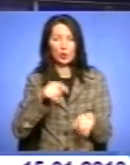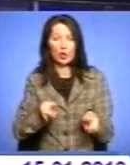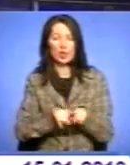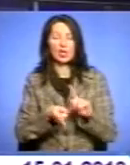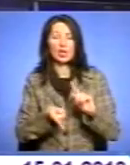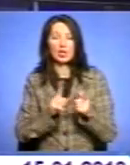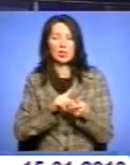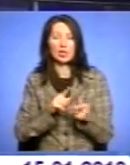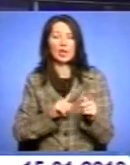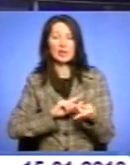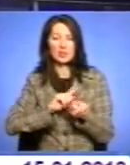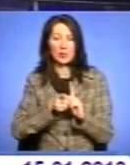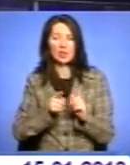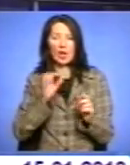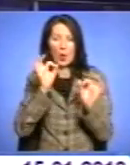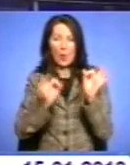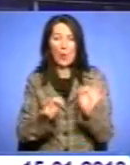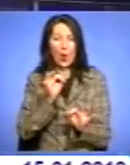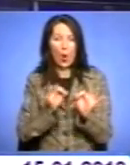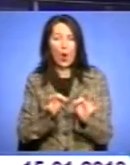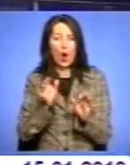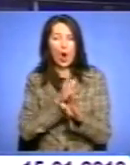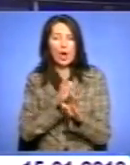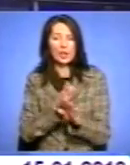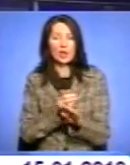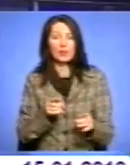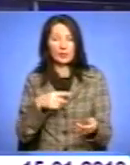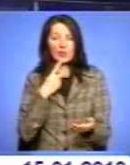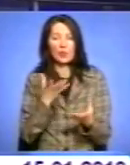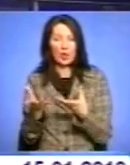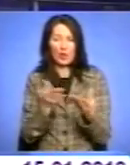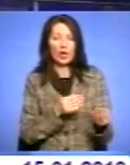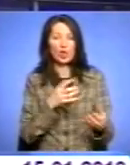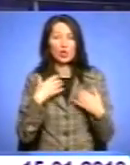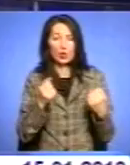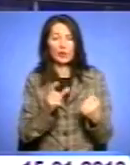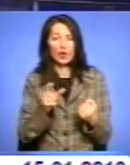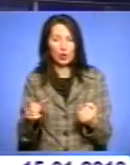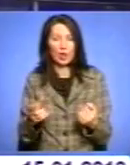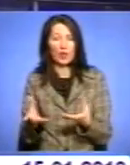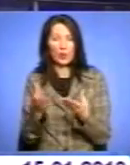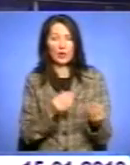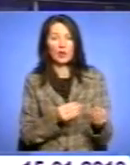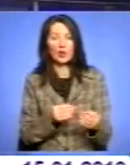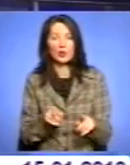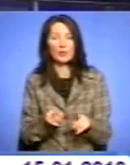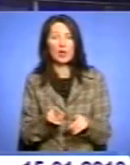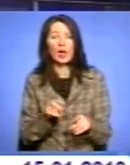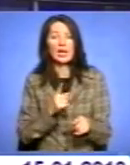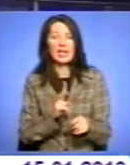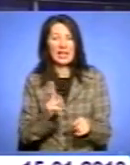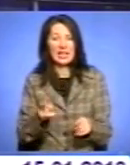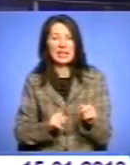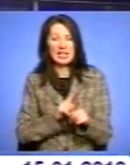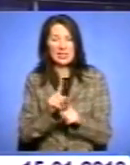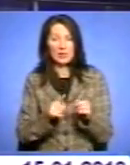на здоров'ї людей, впливають на роботу не лише комунальних служб, а й станцій швидкої допомоги. Яких змін у погоді слід чекати